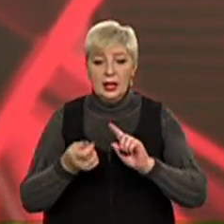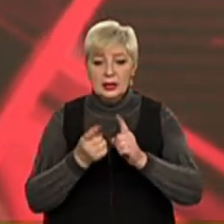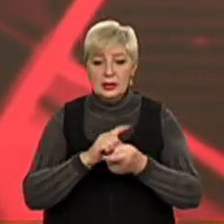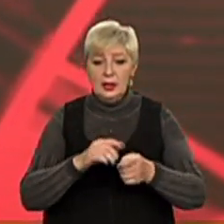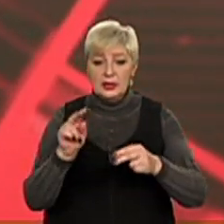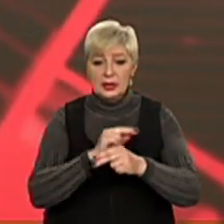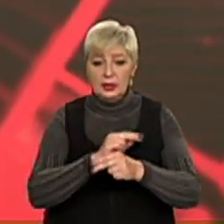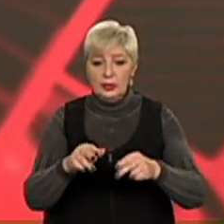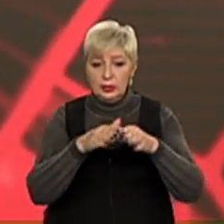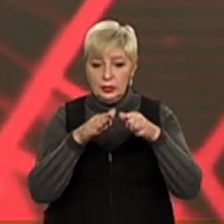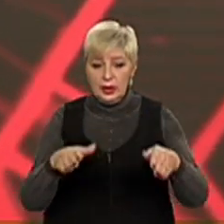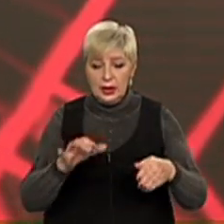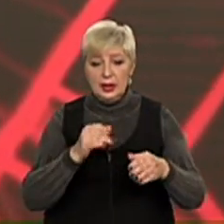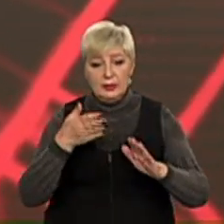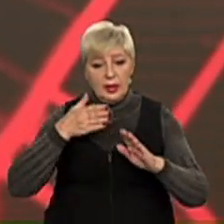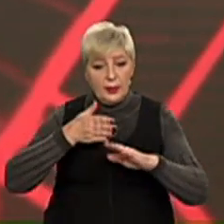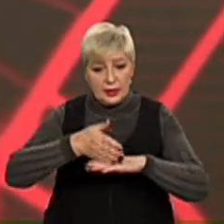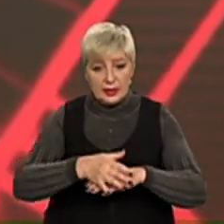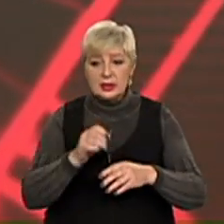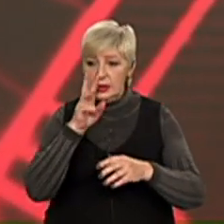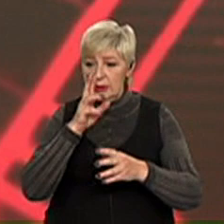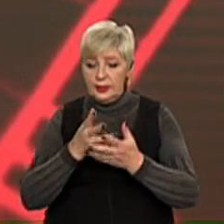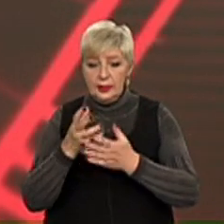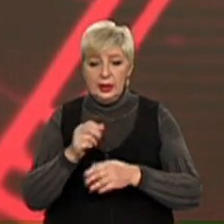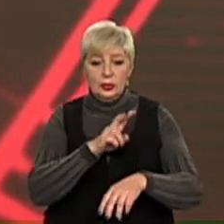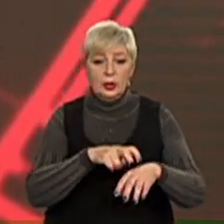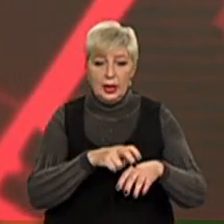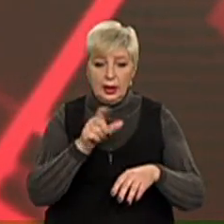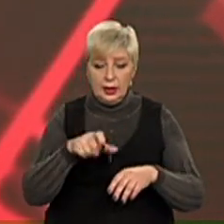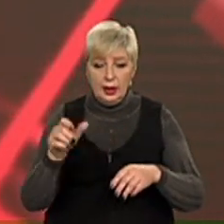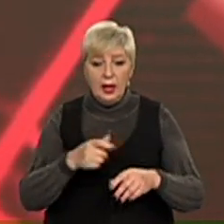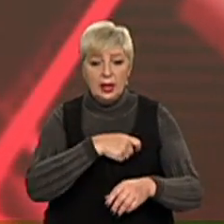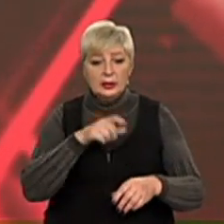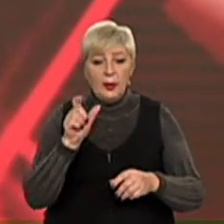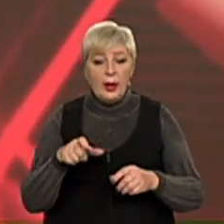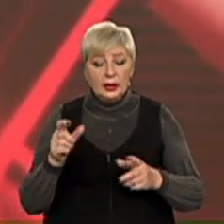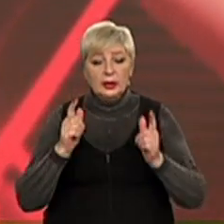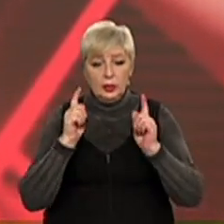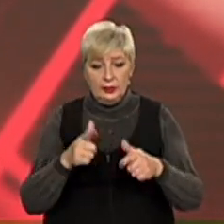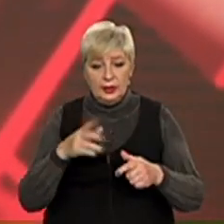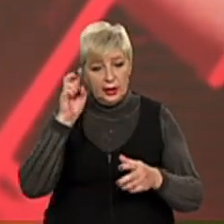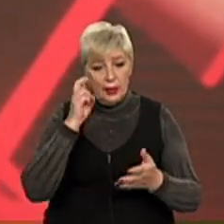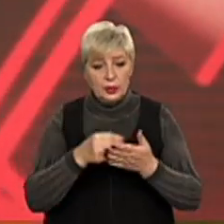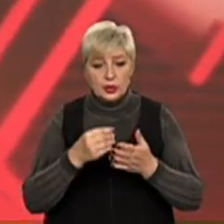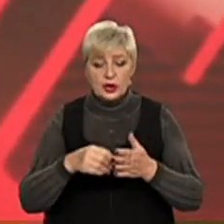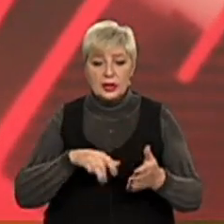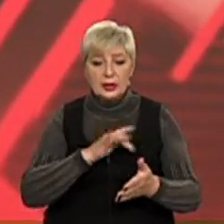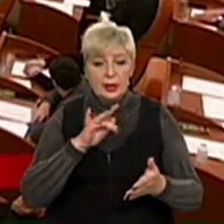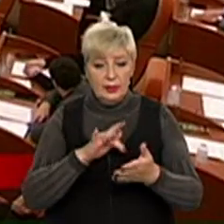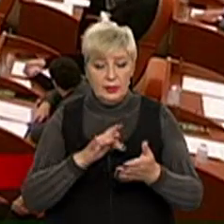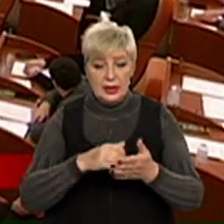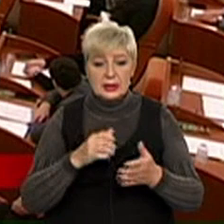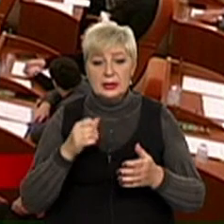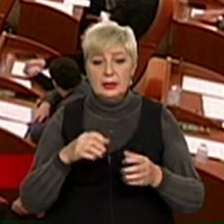Замість ремонту дахів та під'їздів – зарплати лікарям. Депутати ухвалили бюджет міста на наступний рік. Він складає